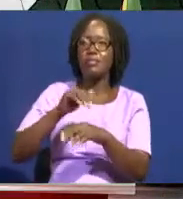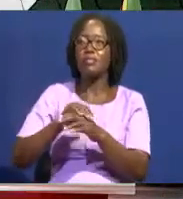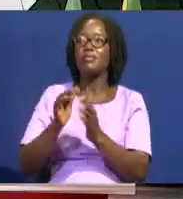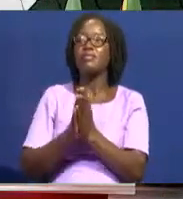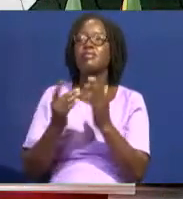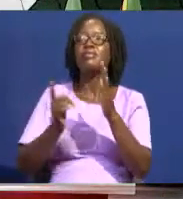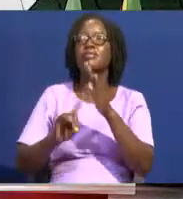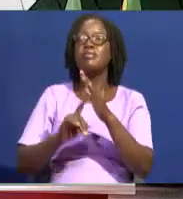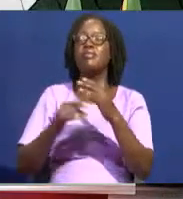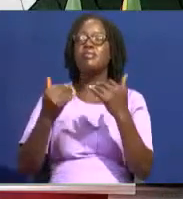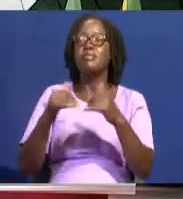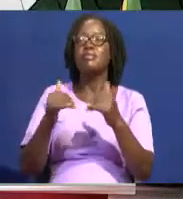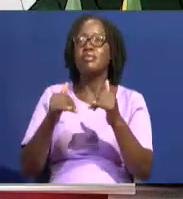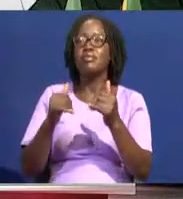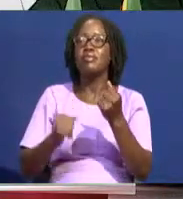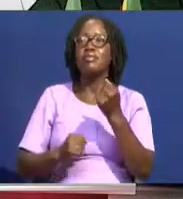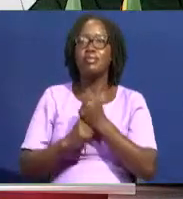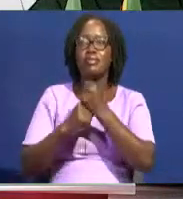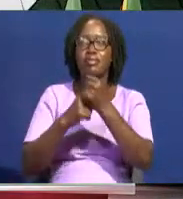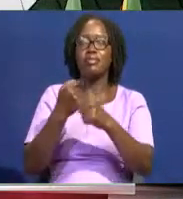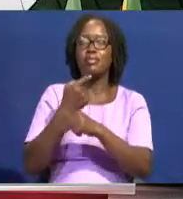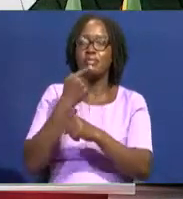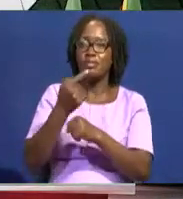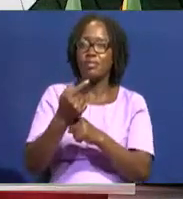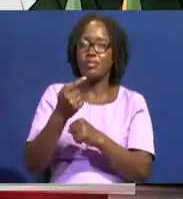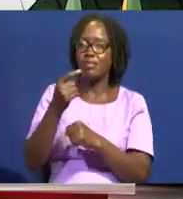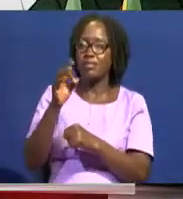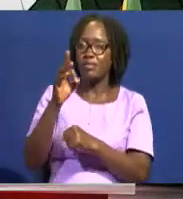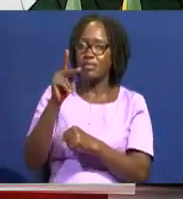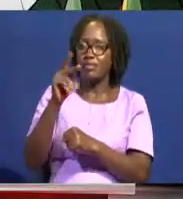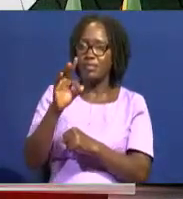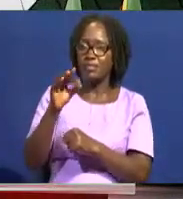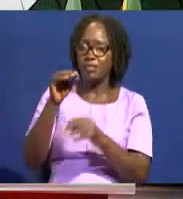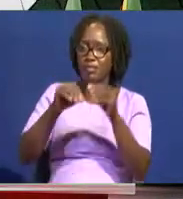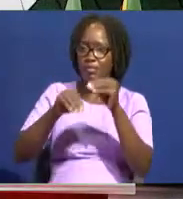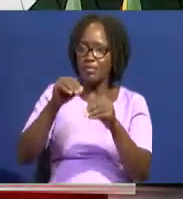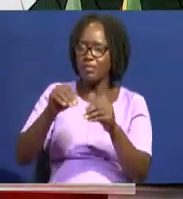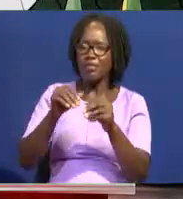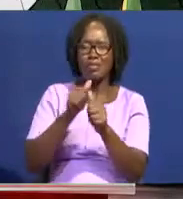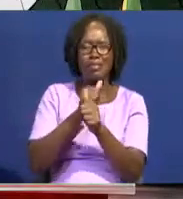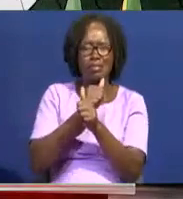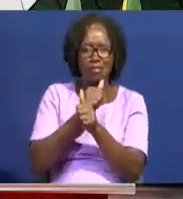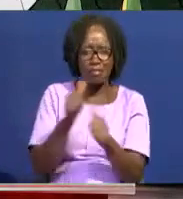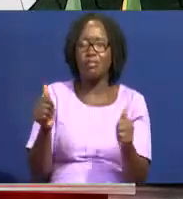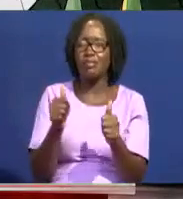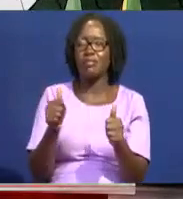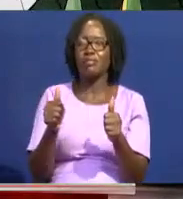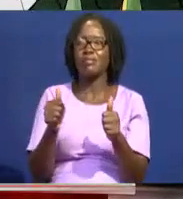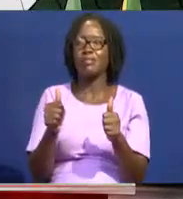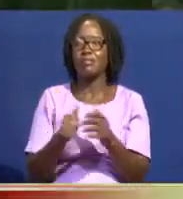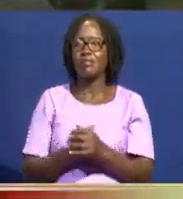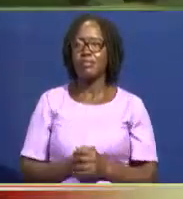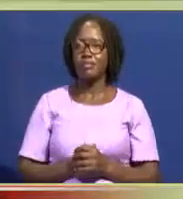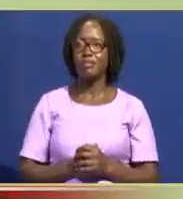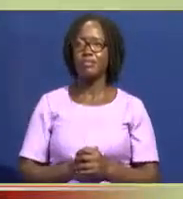michezo kuingilia kati na kuhakikisha kuwa uchaguzi wa shirikisho la soka humu nchini FKF umeandaliwa kwa njia inayostahili.